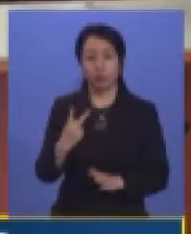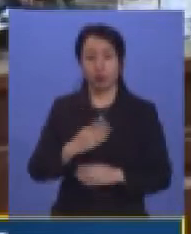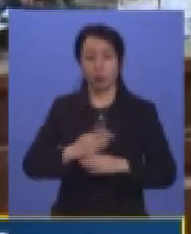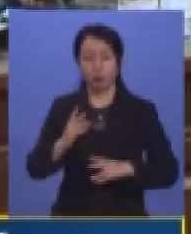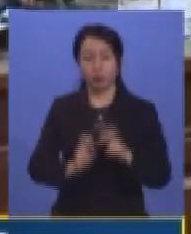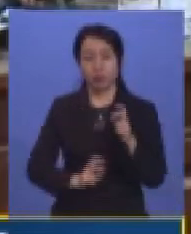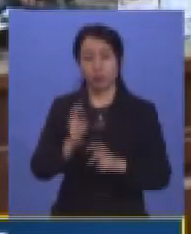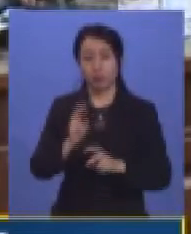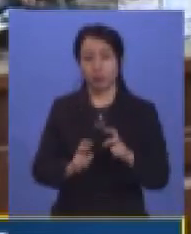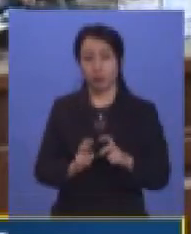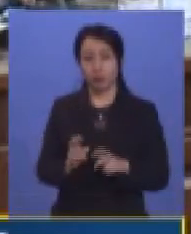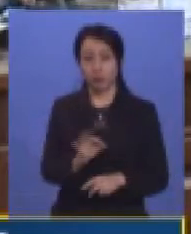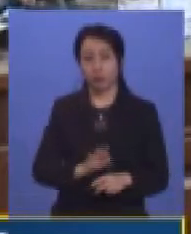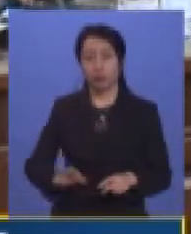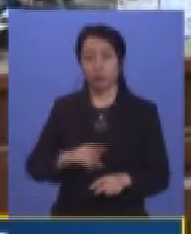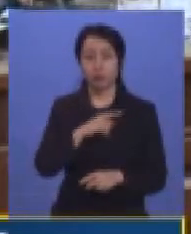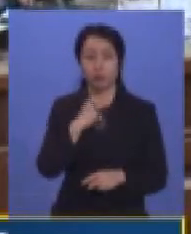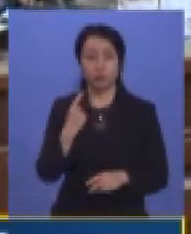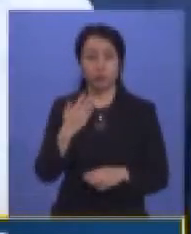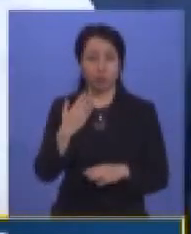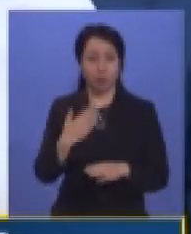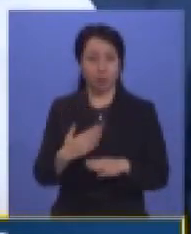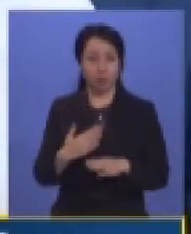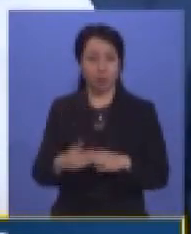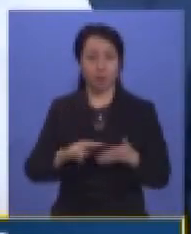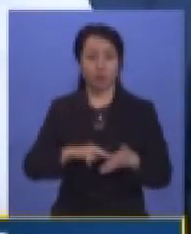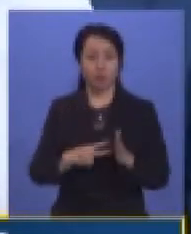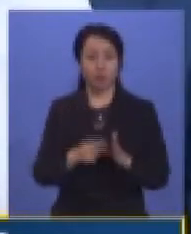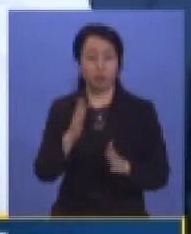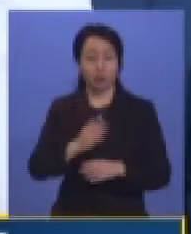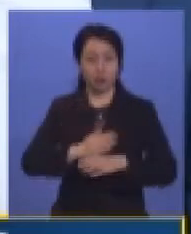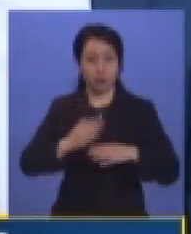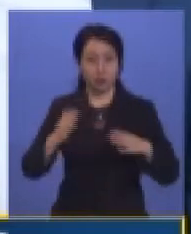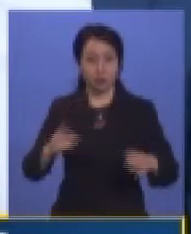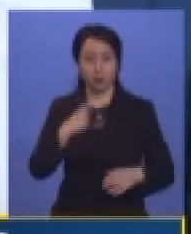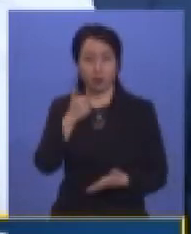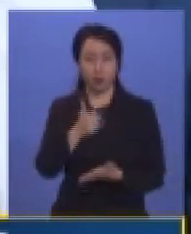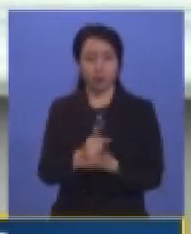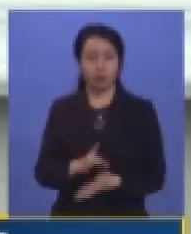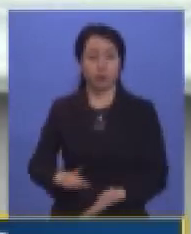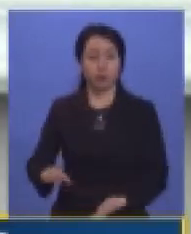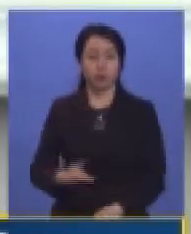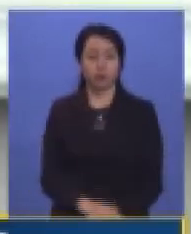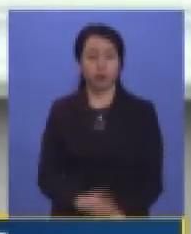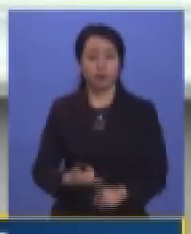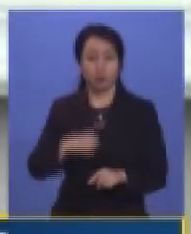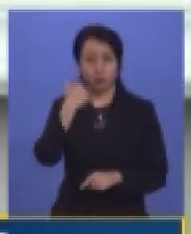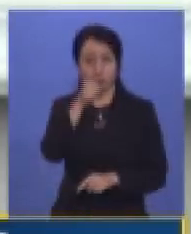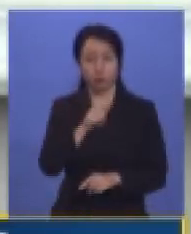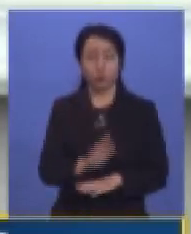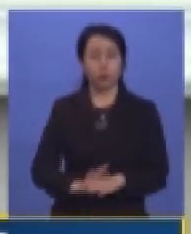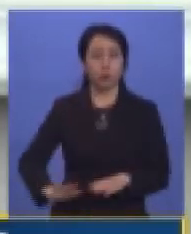предприятий на этом область не собирается ограничиваться план на перспективу обширный отметил глава региона в текущем году на территории